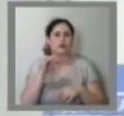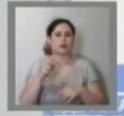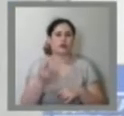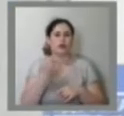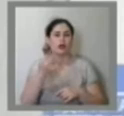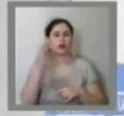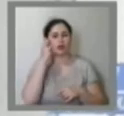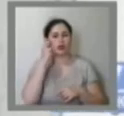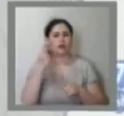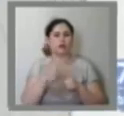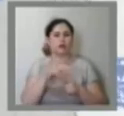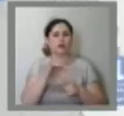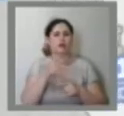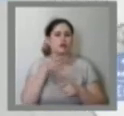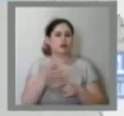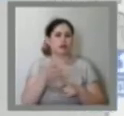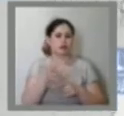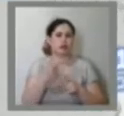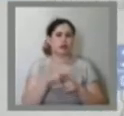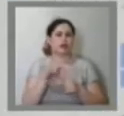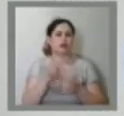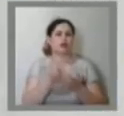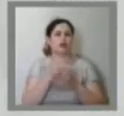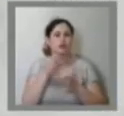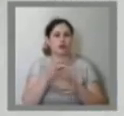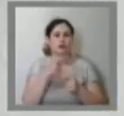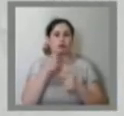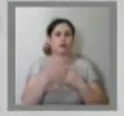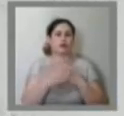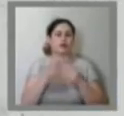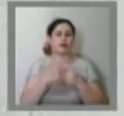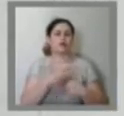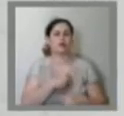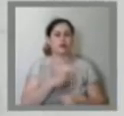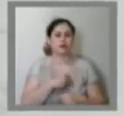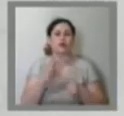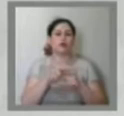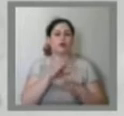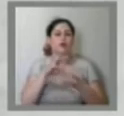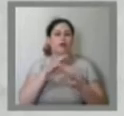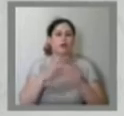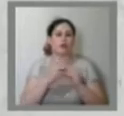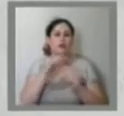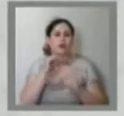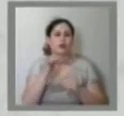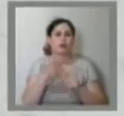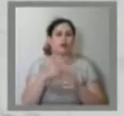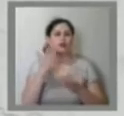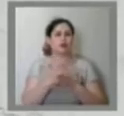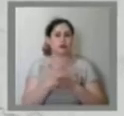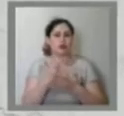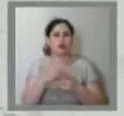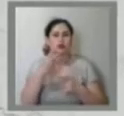майже по 4 тисячі і до 3 тисяч наближається на Львівщині. Загалом від початку пандемії маємо вже 32